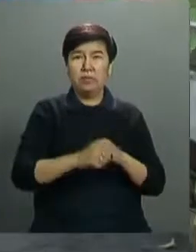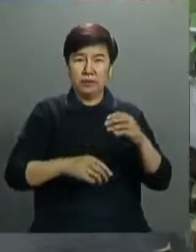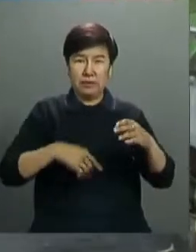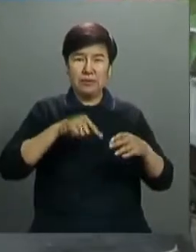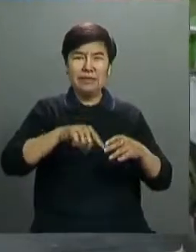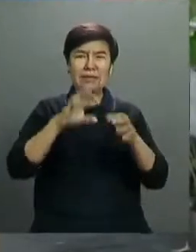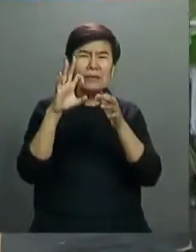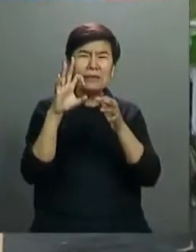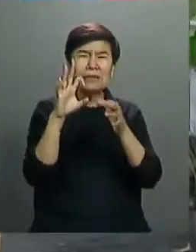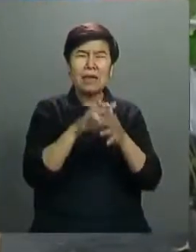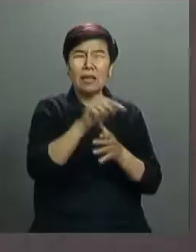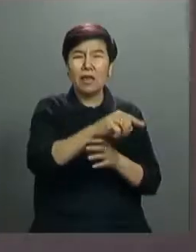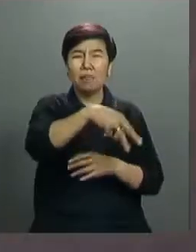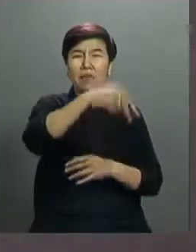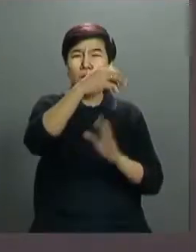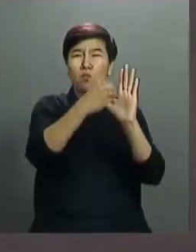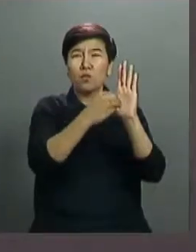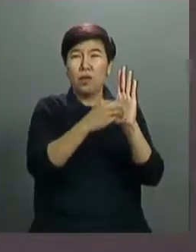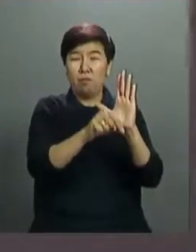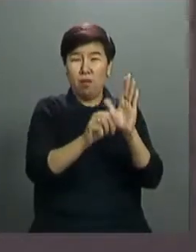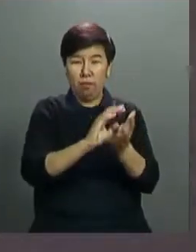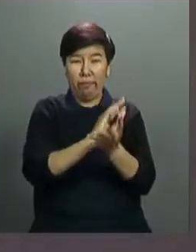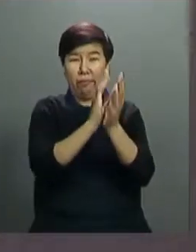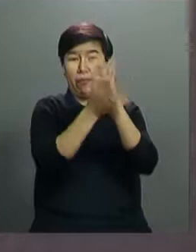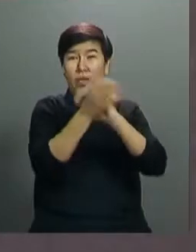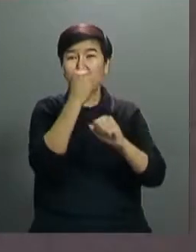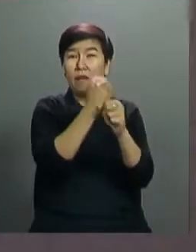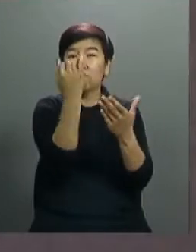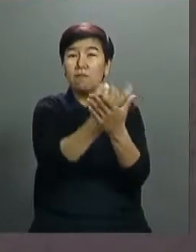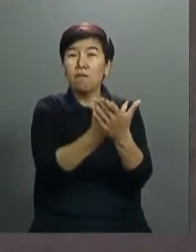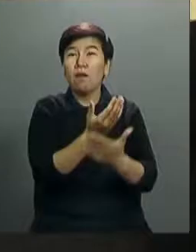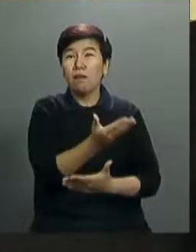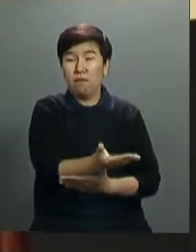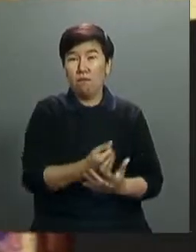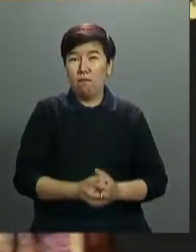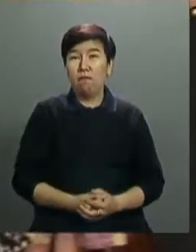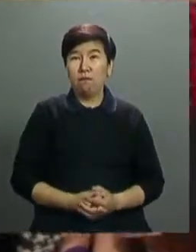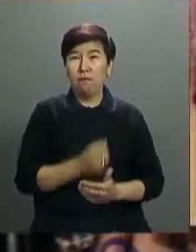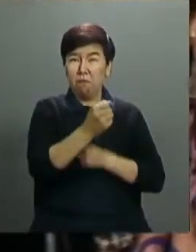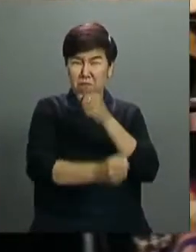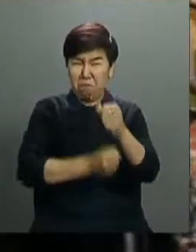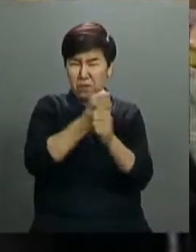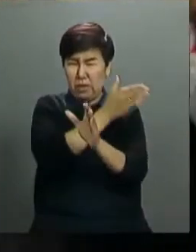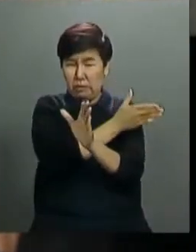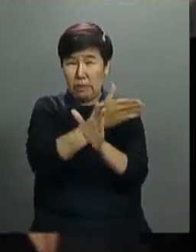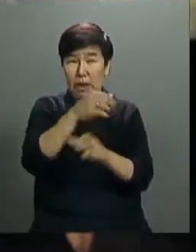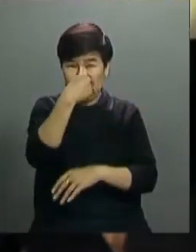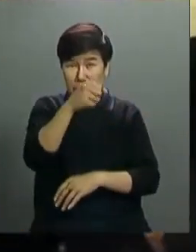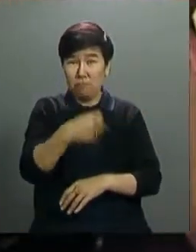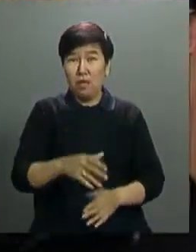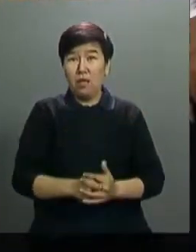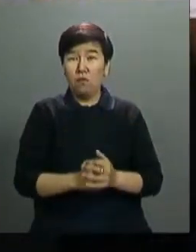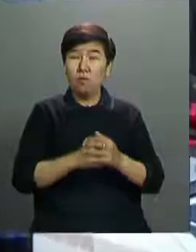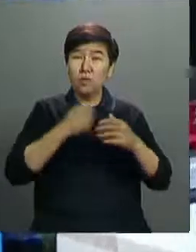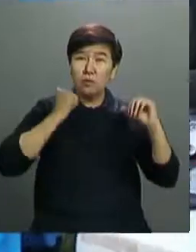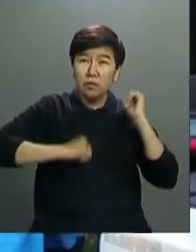มืองถูกเปลี่ยนให้เป็นพื้นที่ศิลปะ Flex Street Arise ซึ่งจัดขึ้นมานานกว่า10ปีแล้วมีทั้งเวิร์กช็อปการแสดง